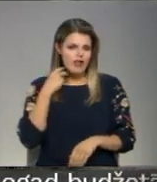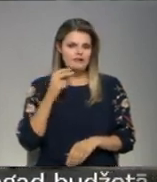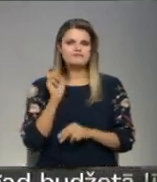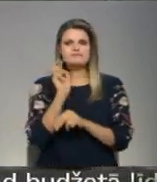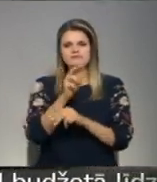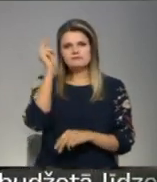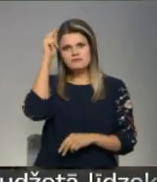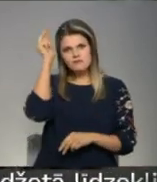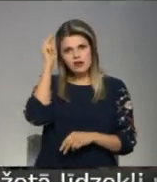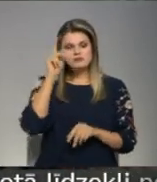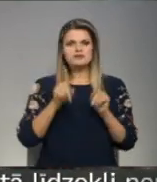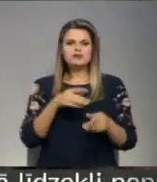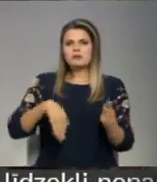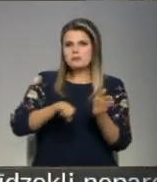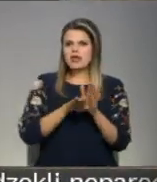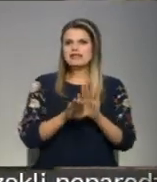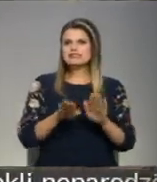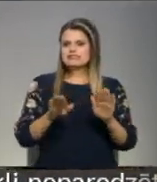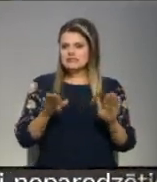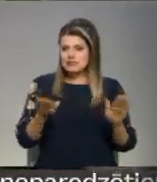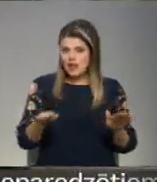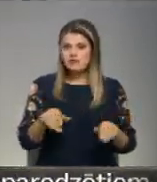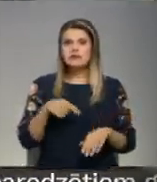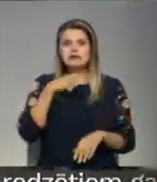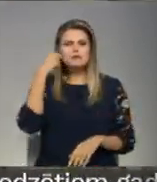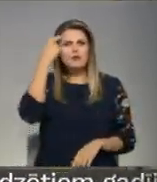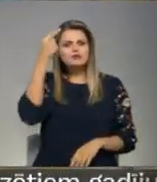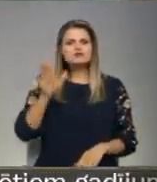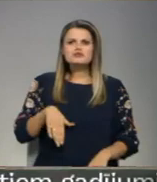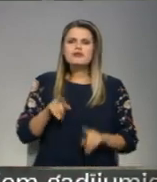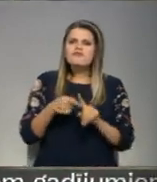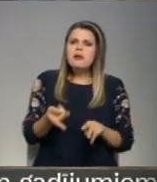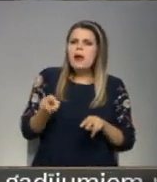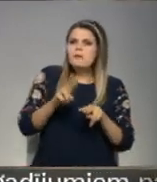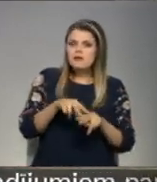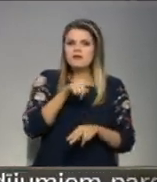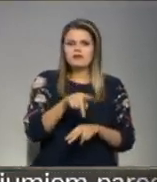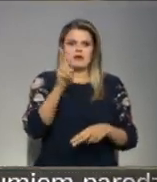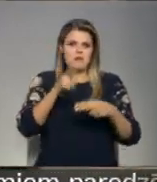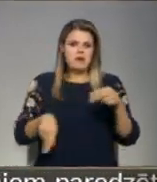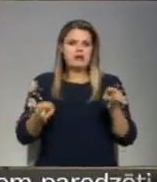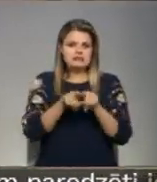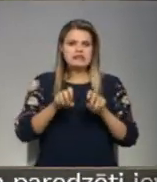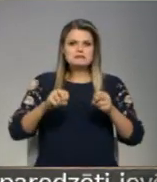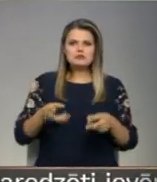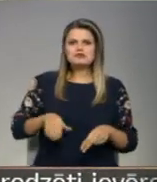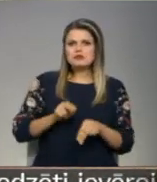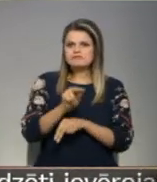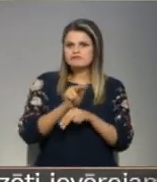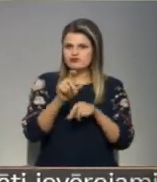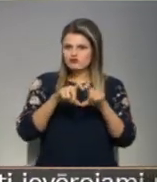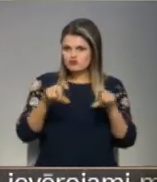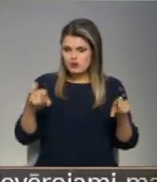uz apmācībām un par atām piedalījās izstādēs. Gribēdam uzzināt par suņiem vēl vairāk, Irita pabeidz arī kinologu skolu.